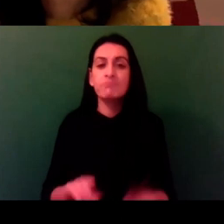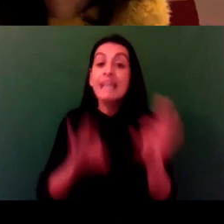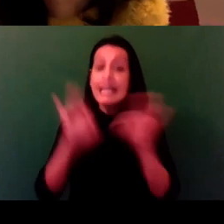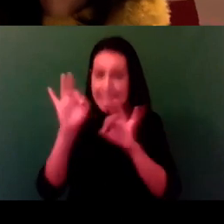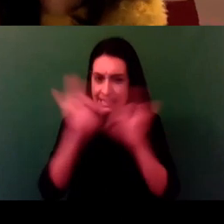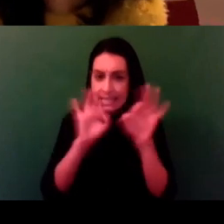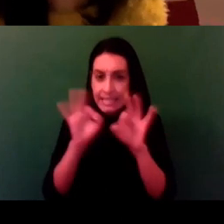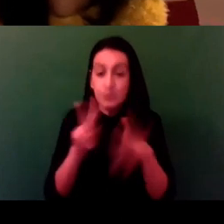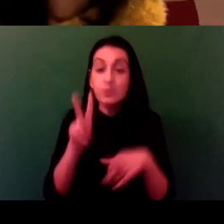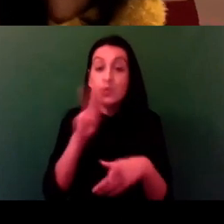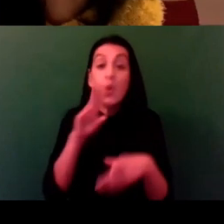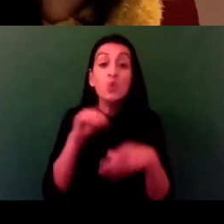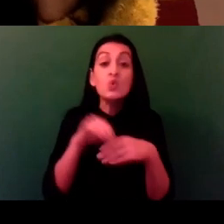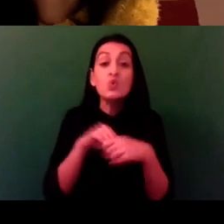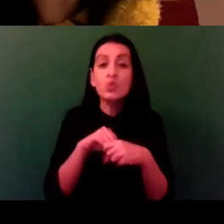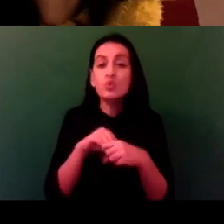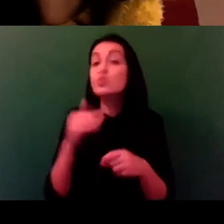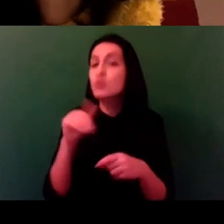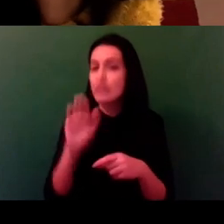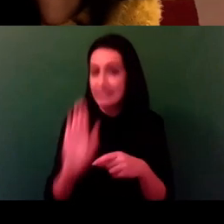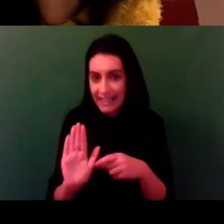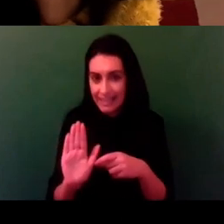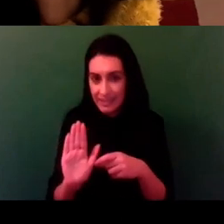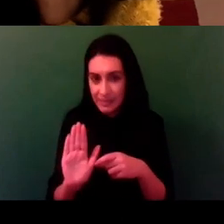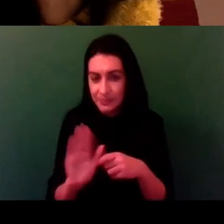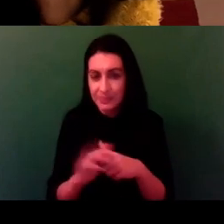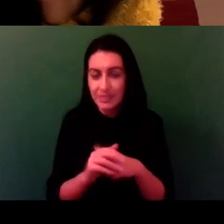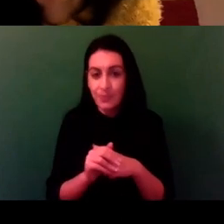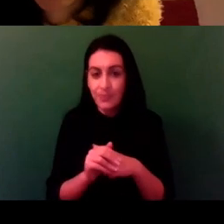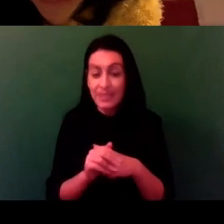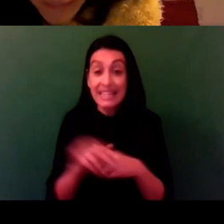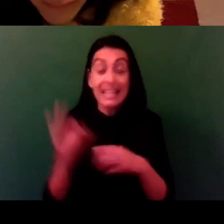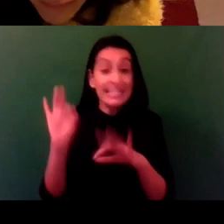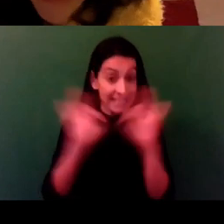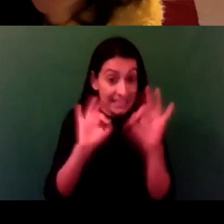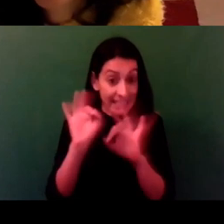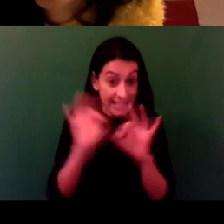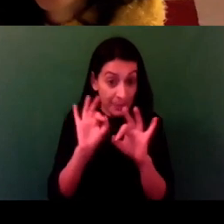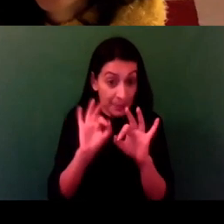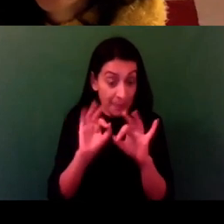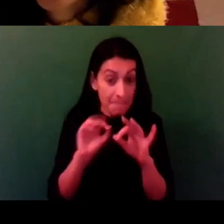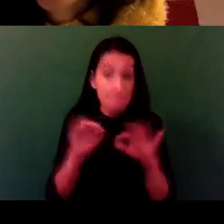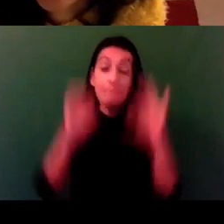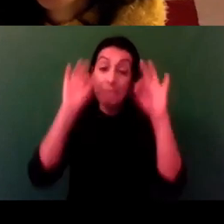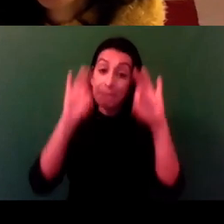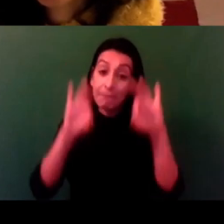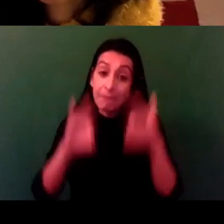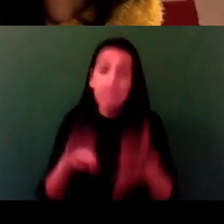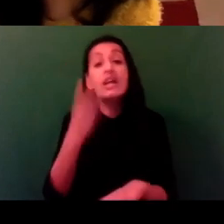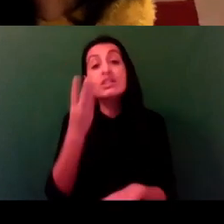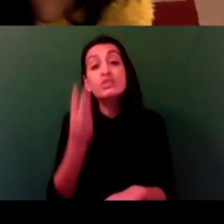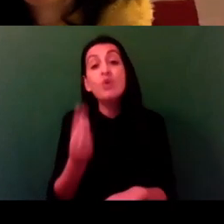olabilir. Yani o şey yorumunu da altını çizmek lazım tabii. Yani tasarım cemiyeti, komünitesi de